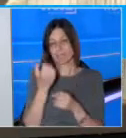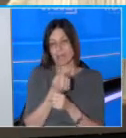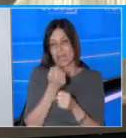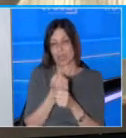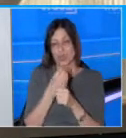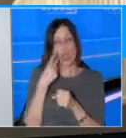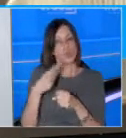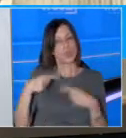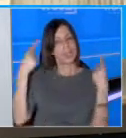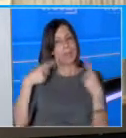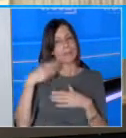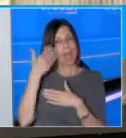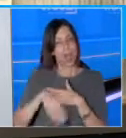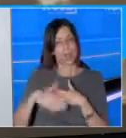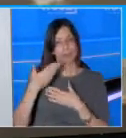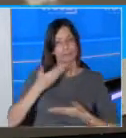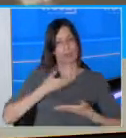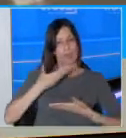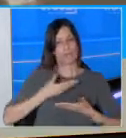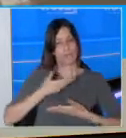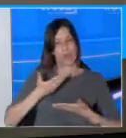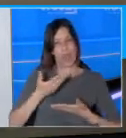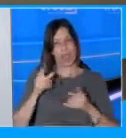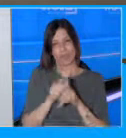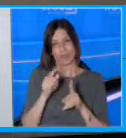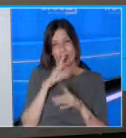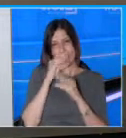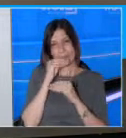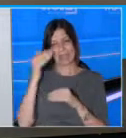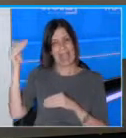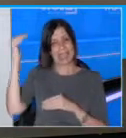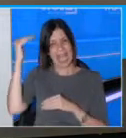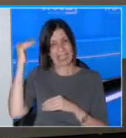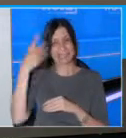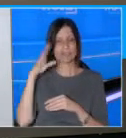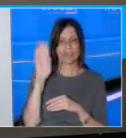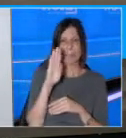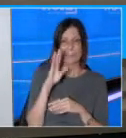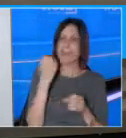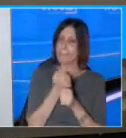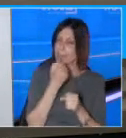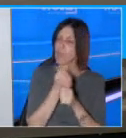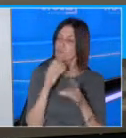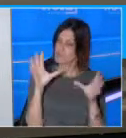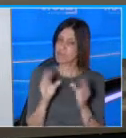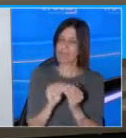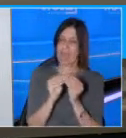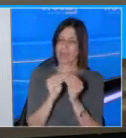ראינו בימים האחרונים את שיתוף הפעולה, כמו שדיברת עליו, בין גנץ לנתניהו, פעלו כתף אל